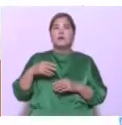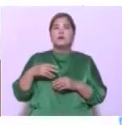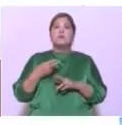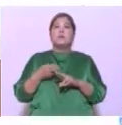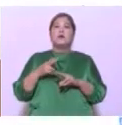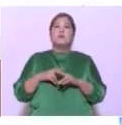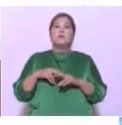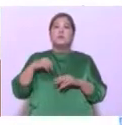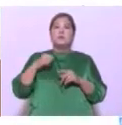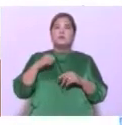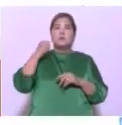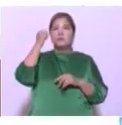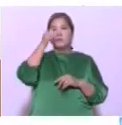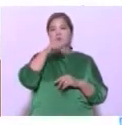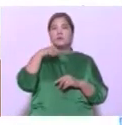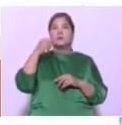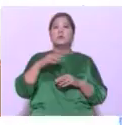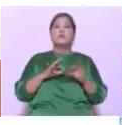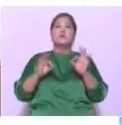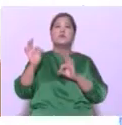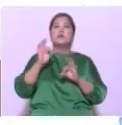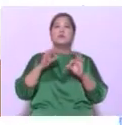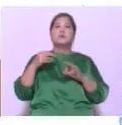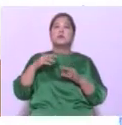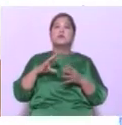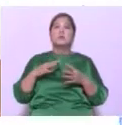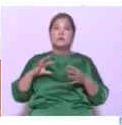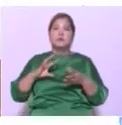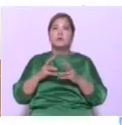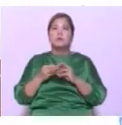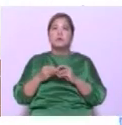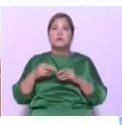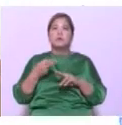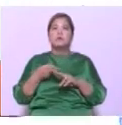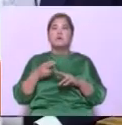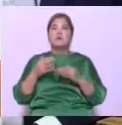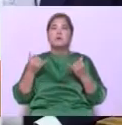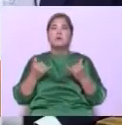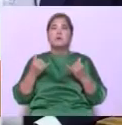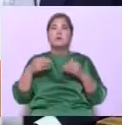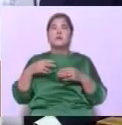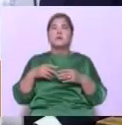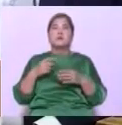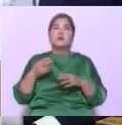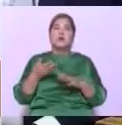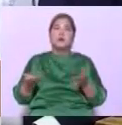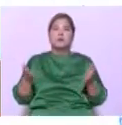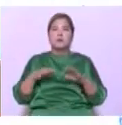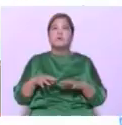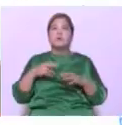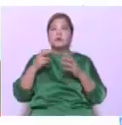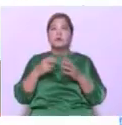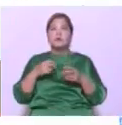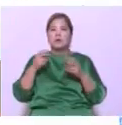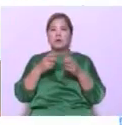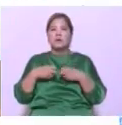по итогам прошлых встреч был составлен план мероприятий дано 57 поручений сегодня выполнено 47 из них остальные на контроле